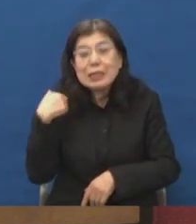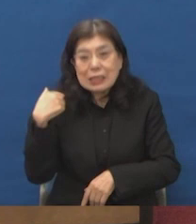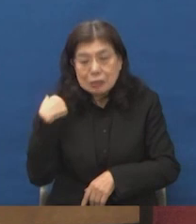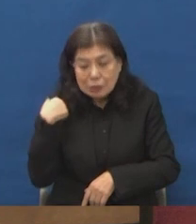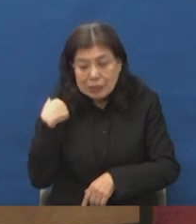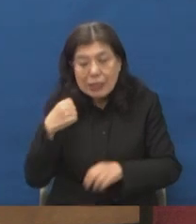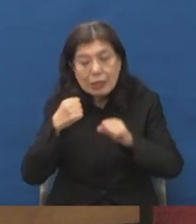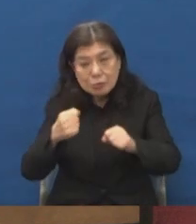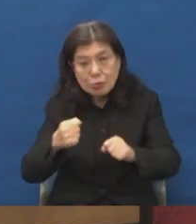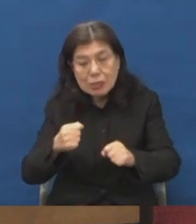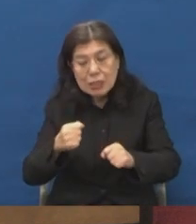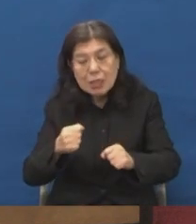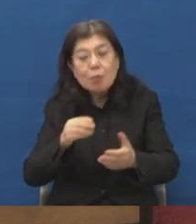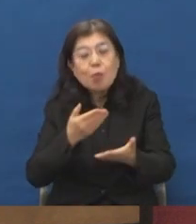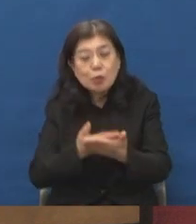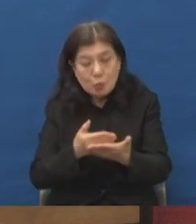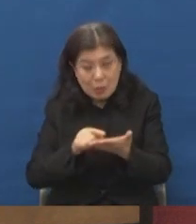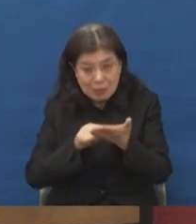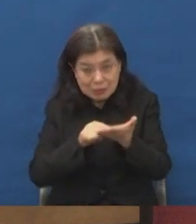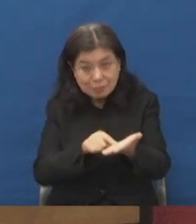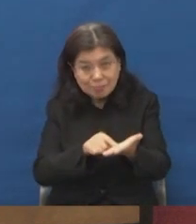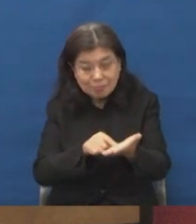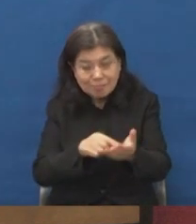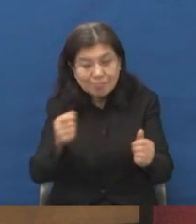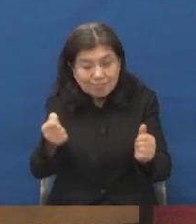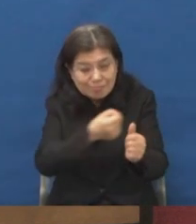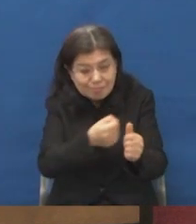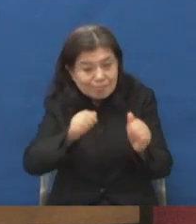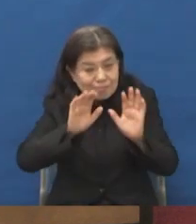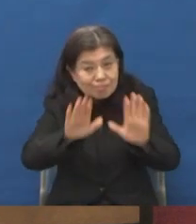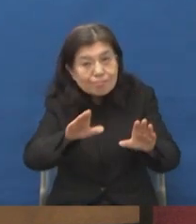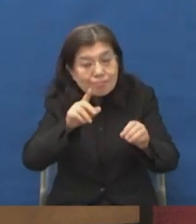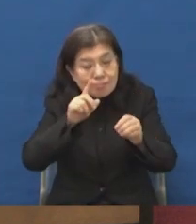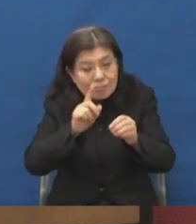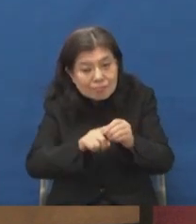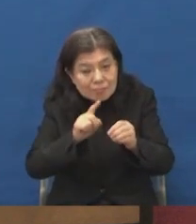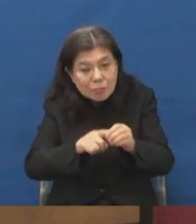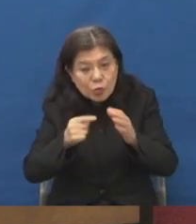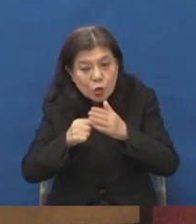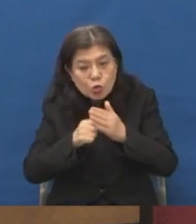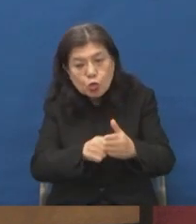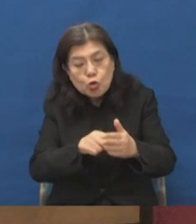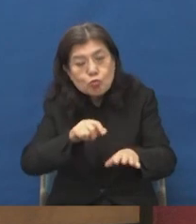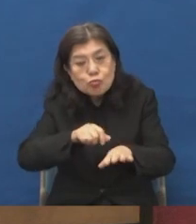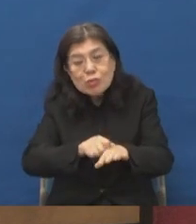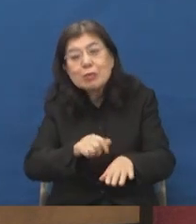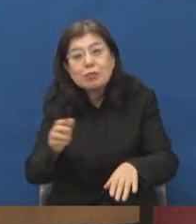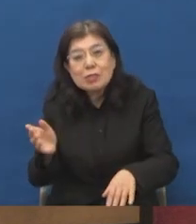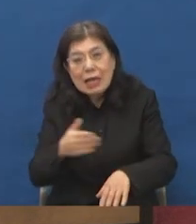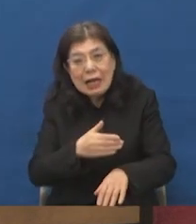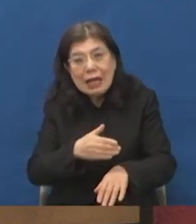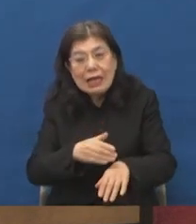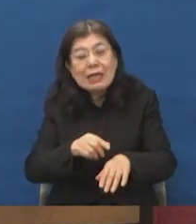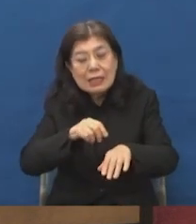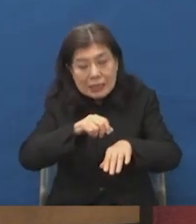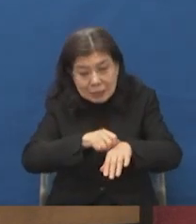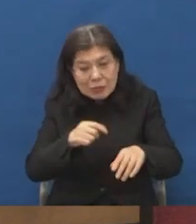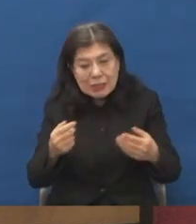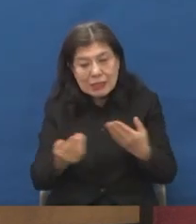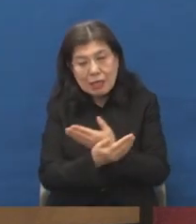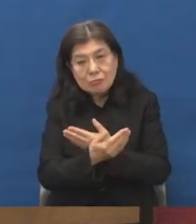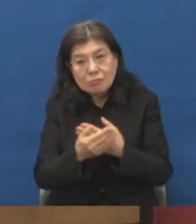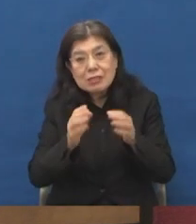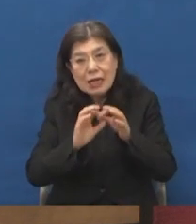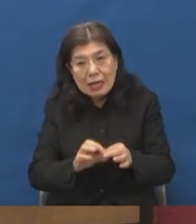ます。虐待防止に対しても、努力義務から義務化されることを重んじ、指導を強化することを求